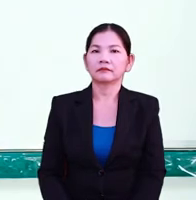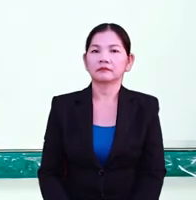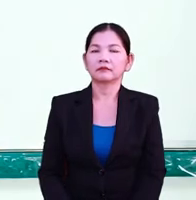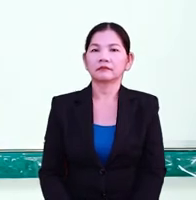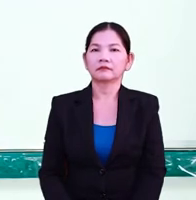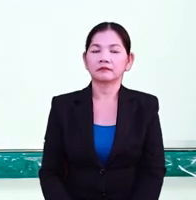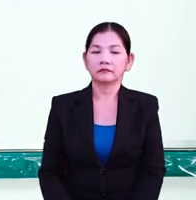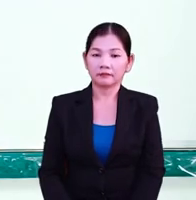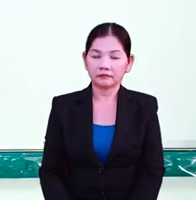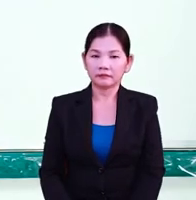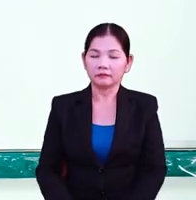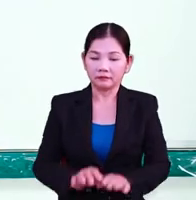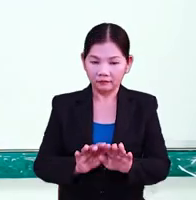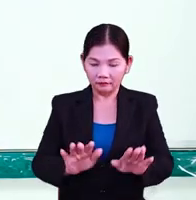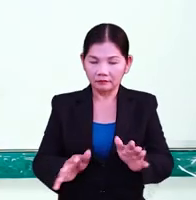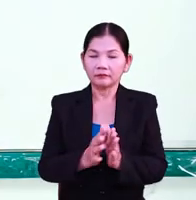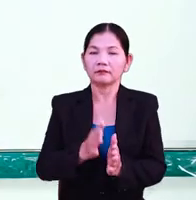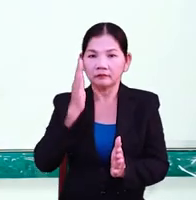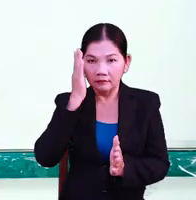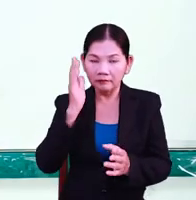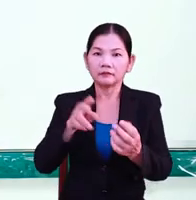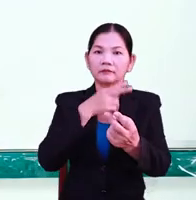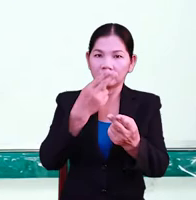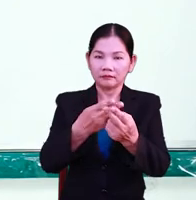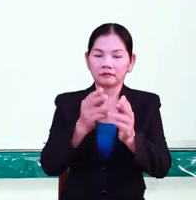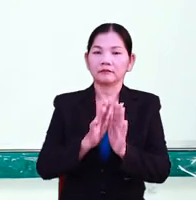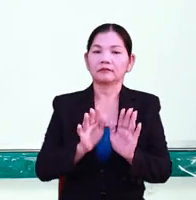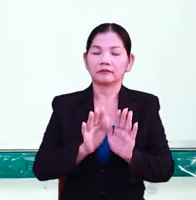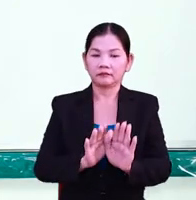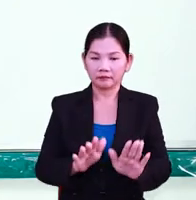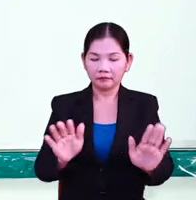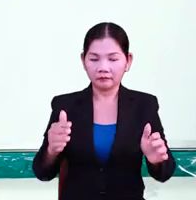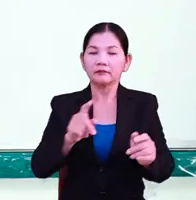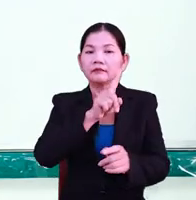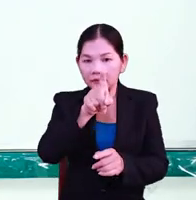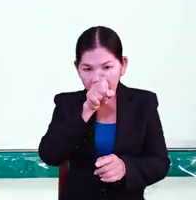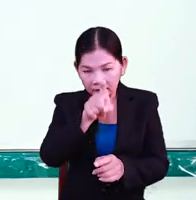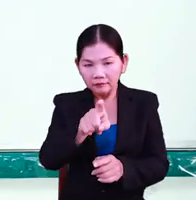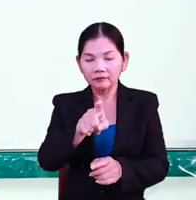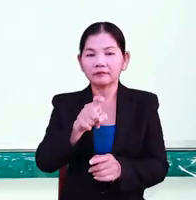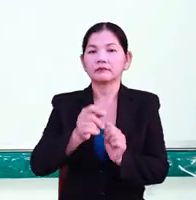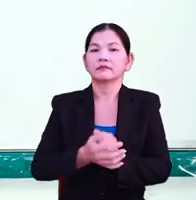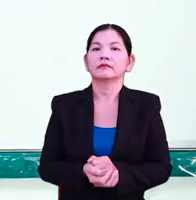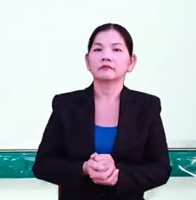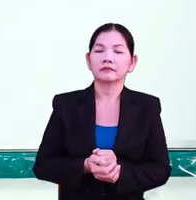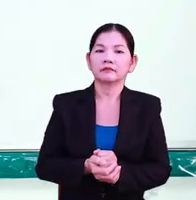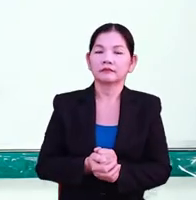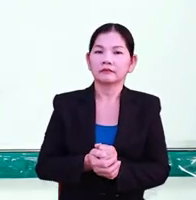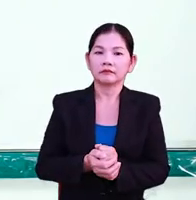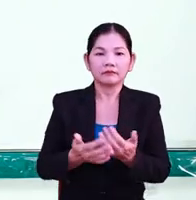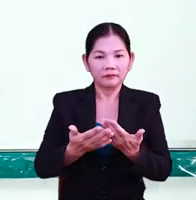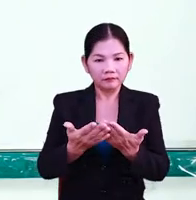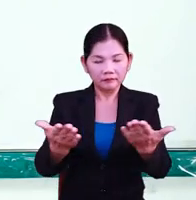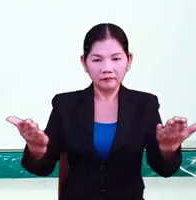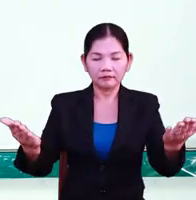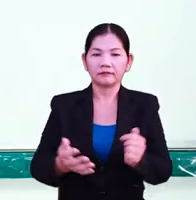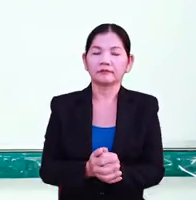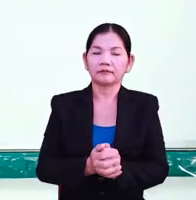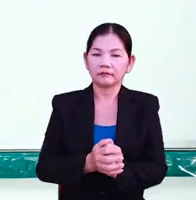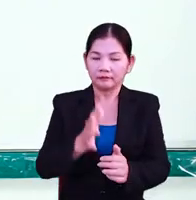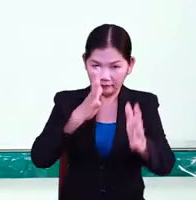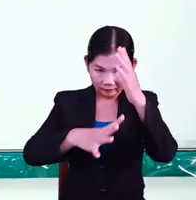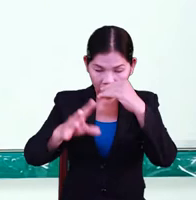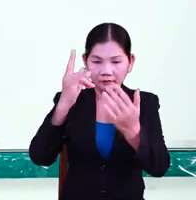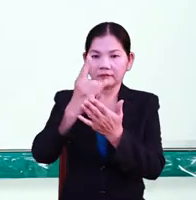ចាអញ្ចឹងកូនកូនចាំឆ្លើយអ្នកគ្រូចាសួរកូនចាជីតូទៅបន្ទាប់ពីយើងរៀន